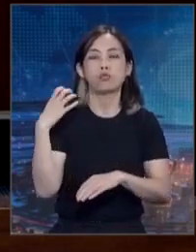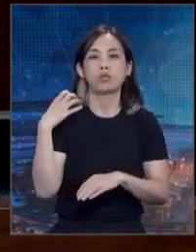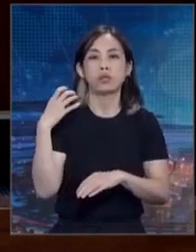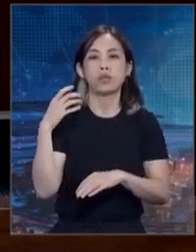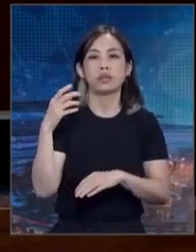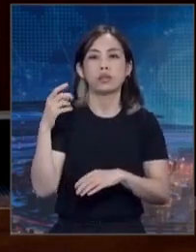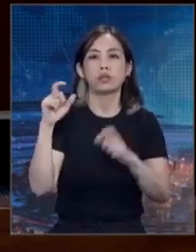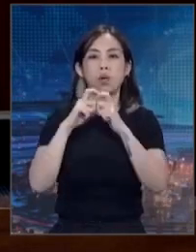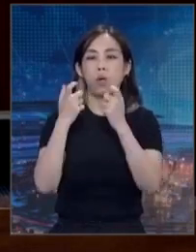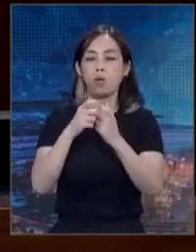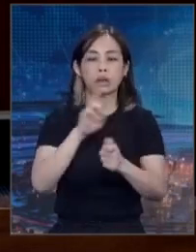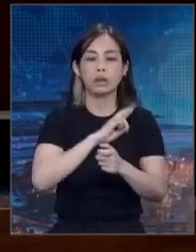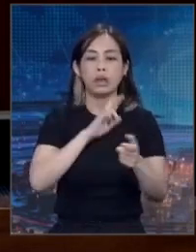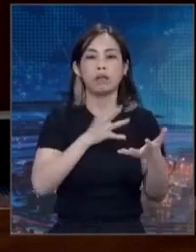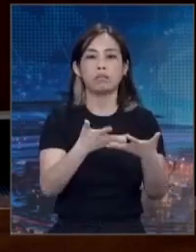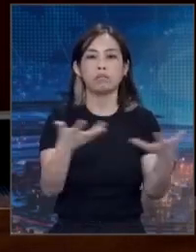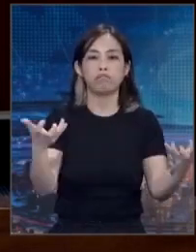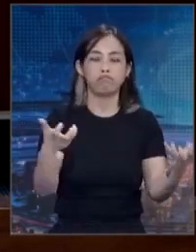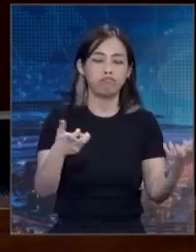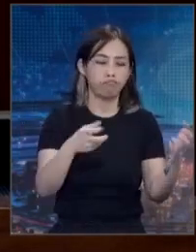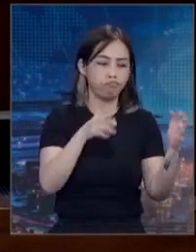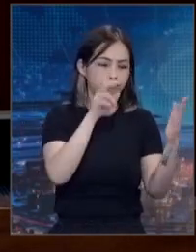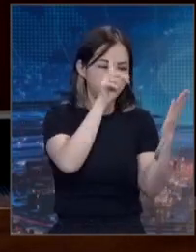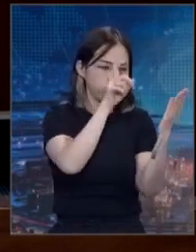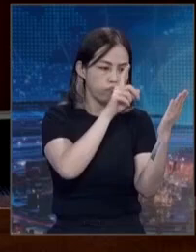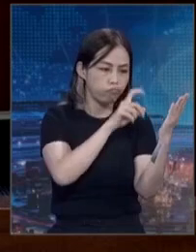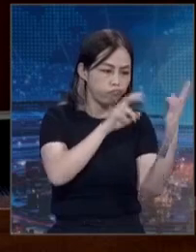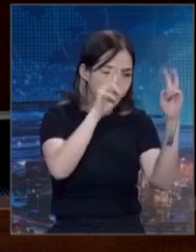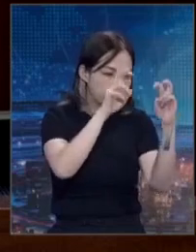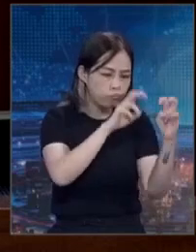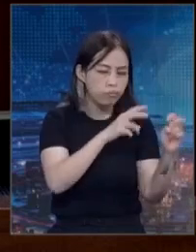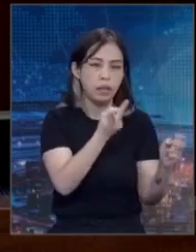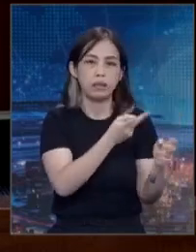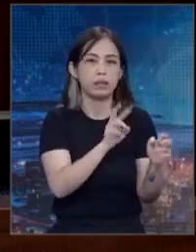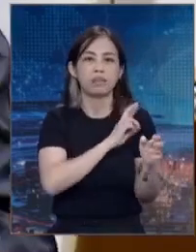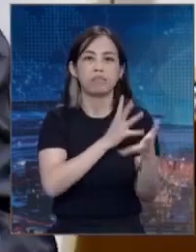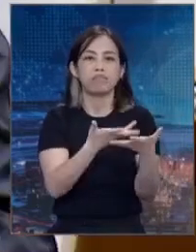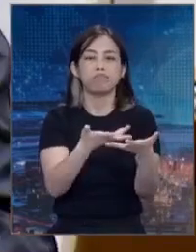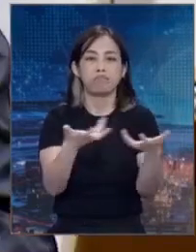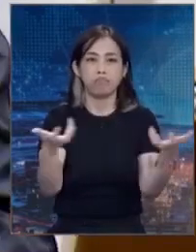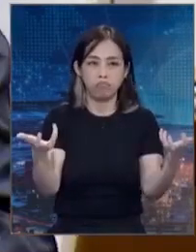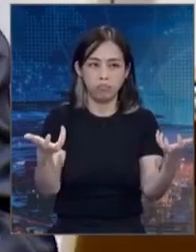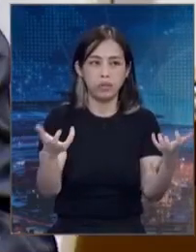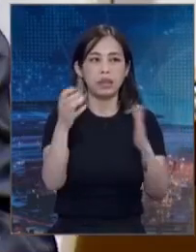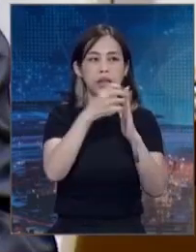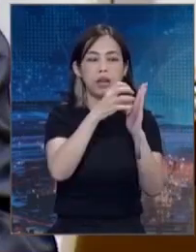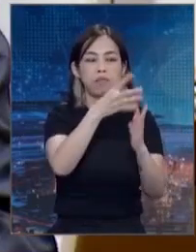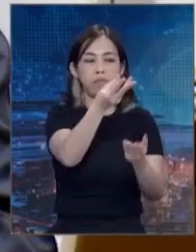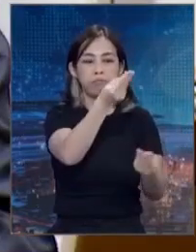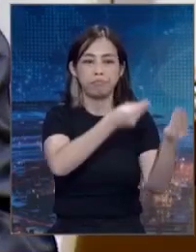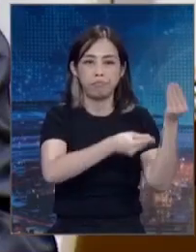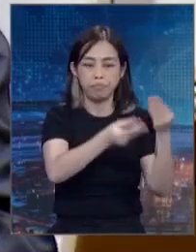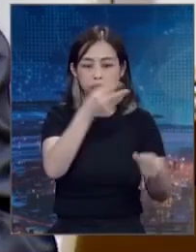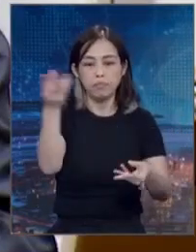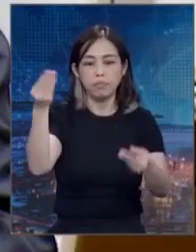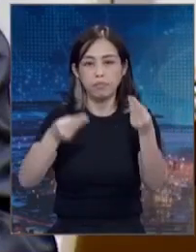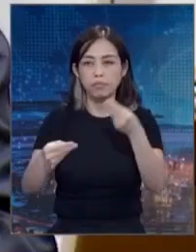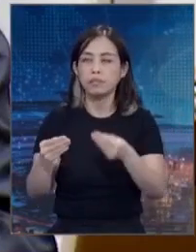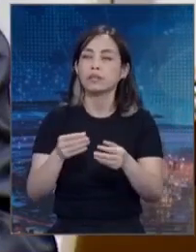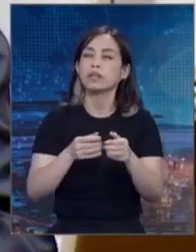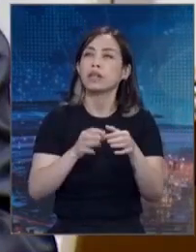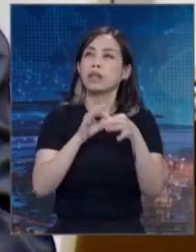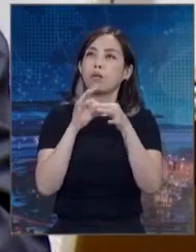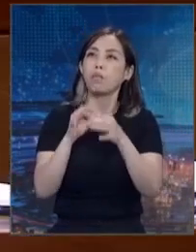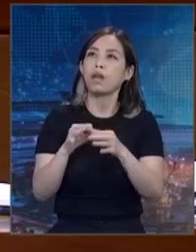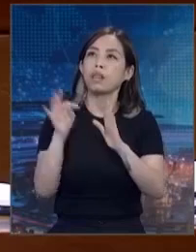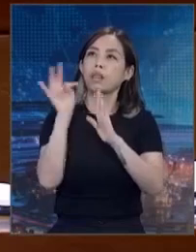rà soát độc lập tổng hợp từ các bộ ngành, các địa phương lên. Liên quan đến hơn 500 văn bản từ thông tư, nghị định cho đến